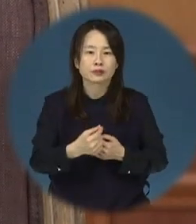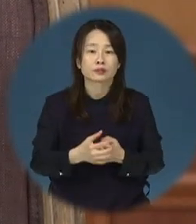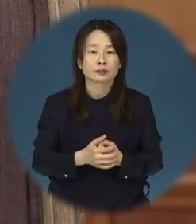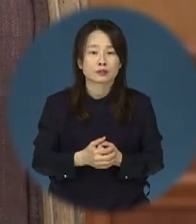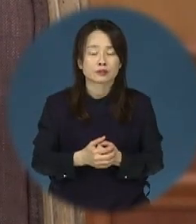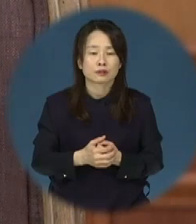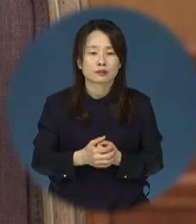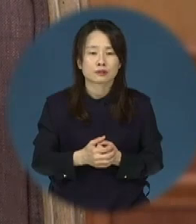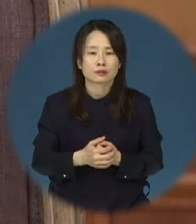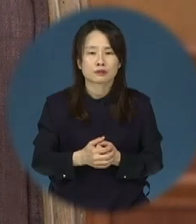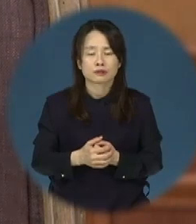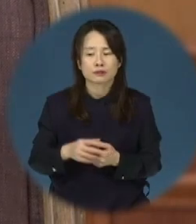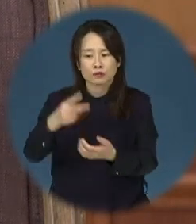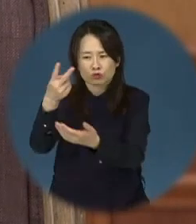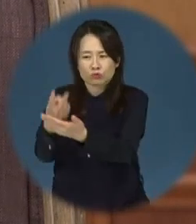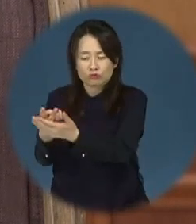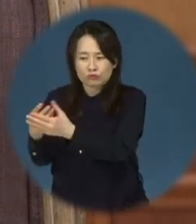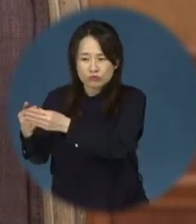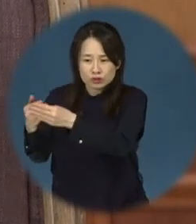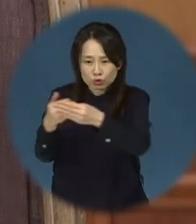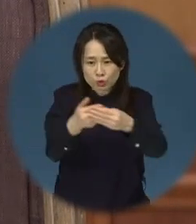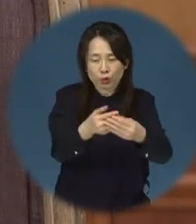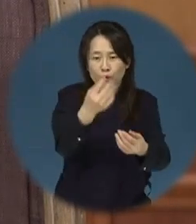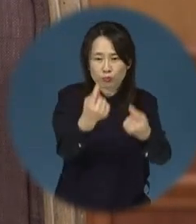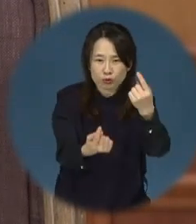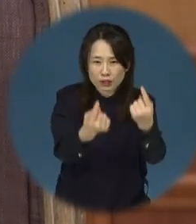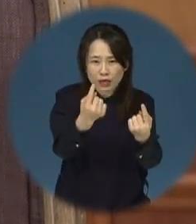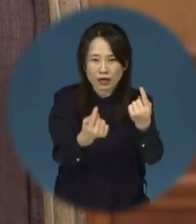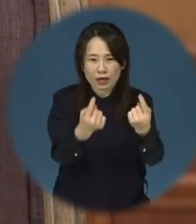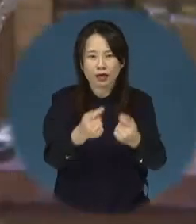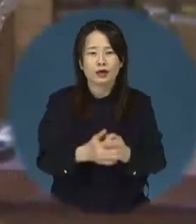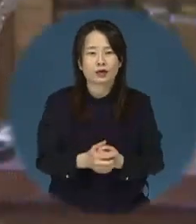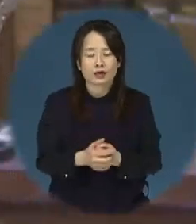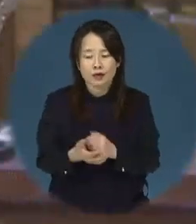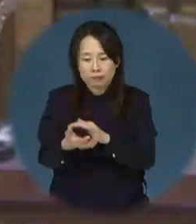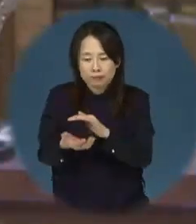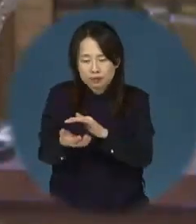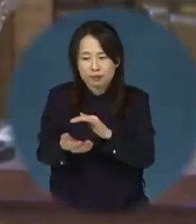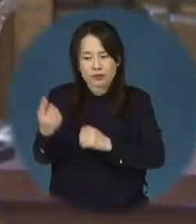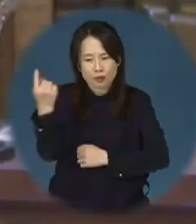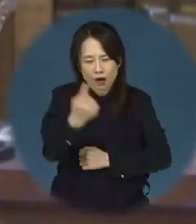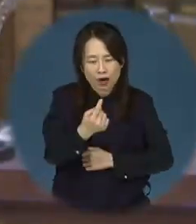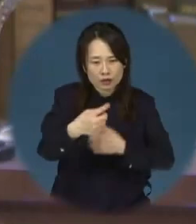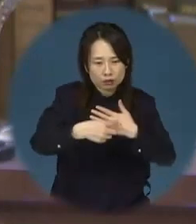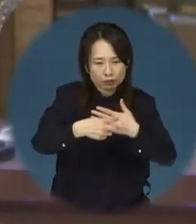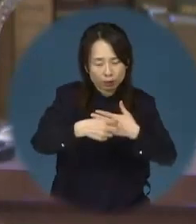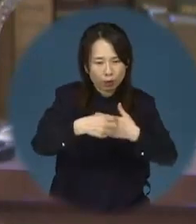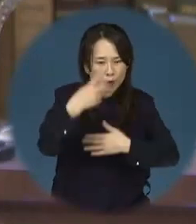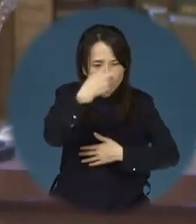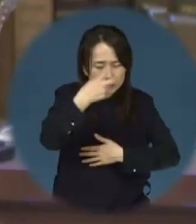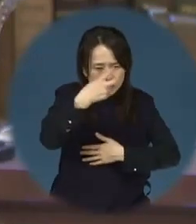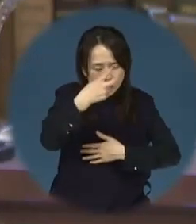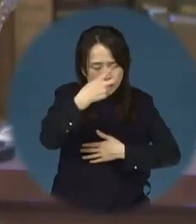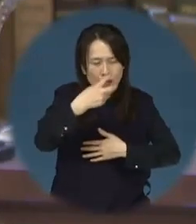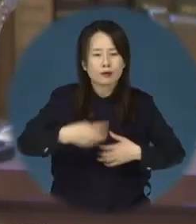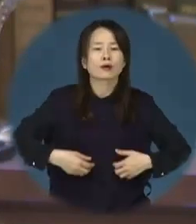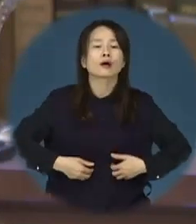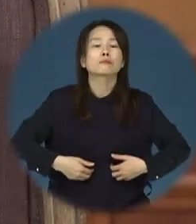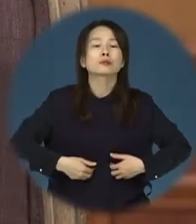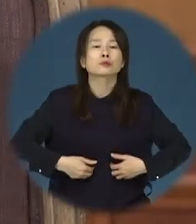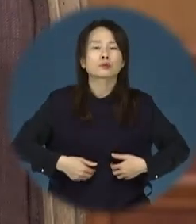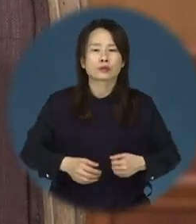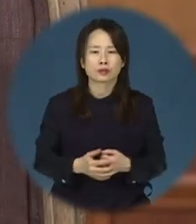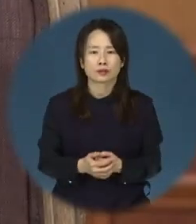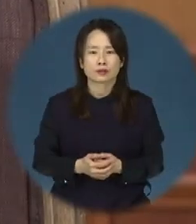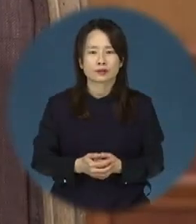쓰러져서 누워져서 오는 사람보다 훨씬 낫죠. 훨씬 뭐 예방적 시스템은 갖춰져 있다. 네네. 그런 그렇게 거죠. 된 거죠. 그렇고 나서